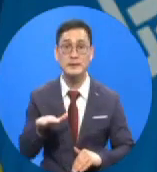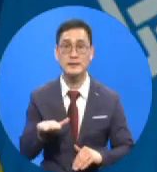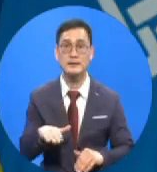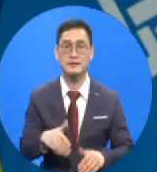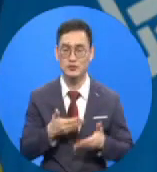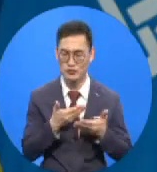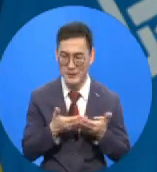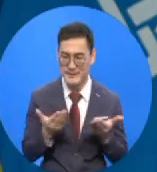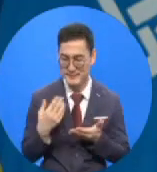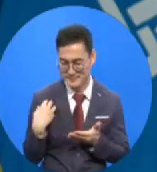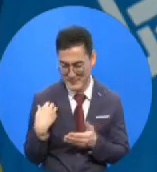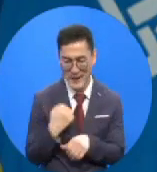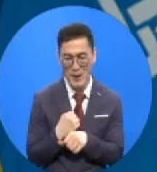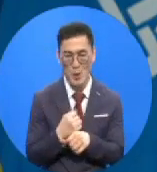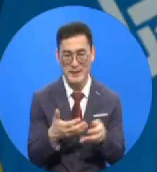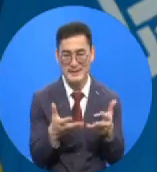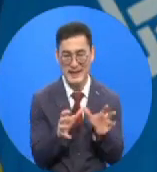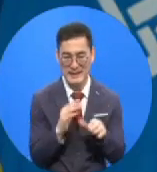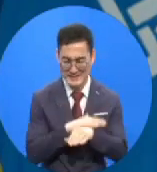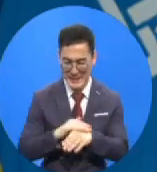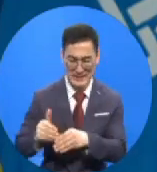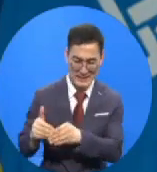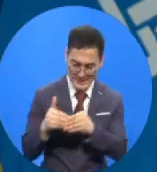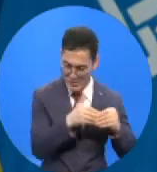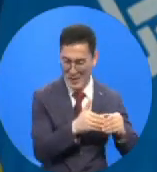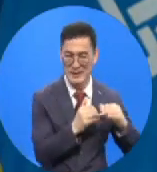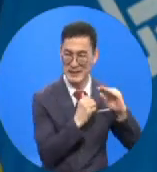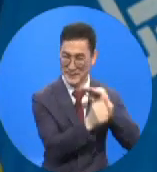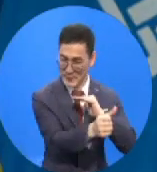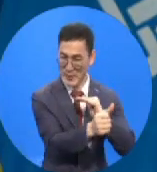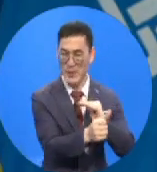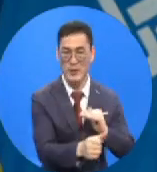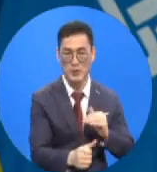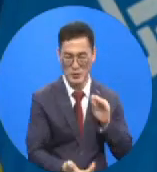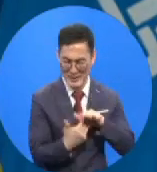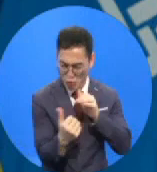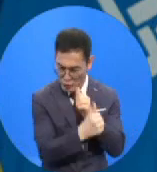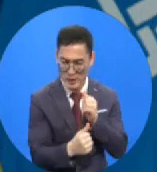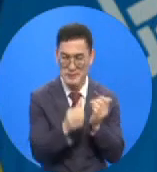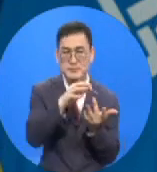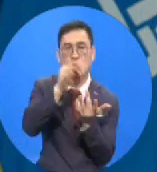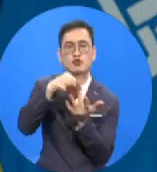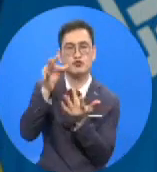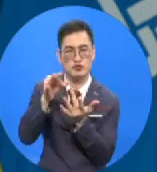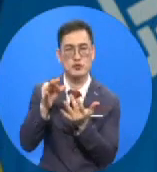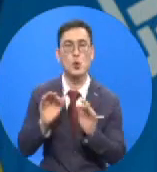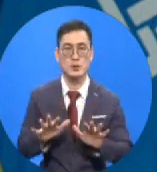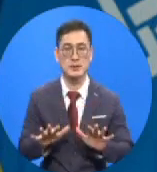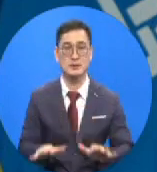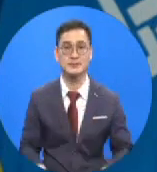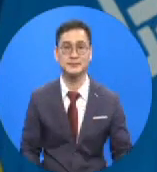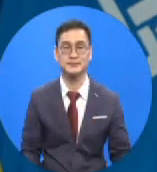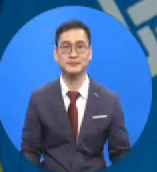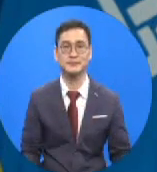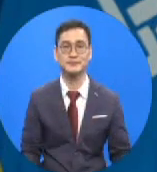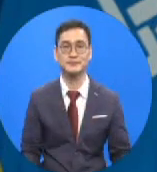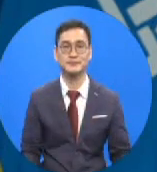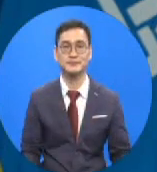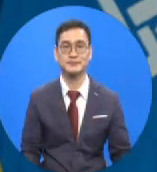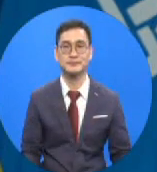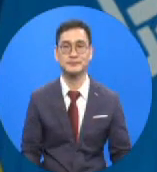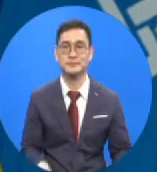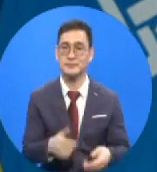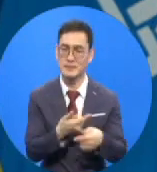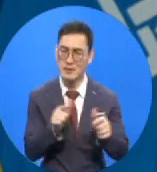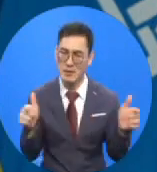얘기라고 강을 이끌어 늘 방 대표와 최고위원을 선출하고 있습니다 그동안 여러 가지